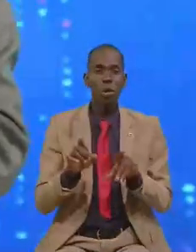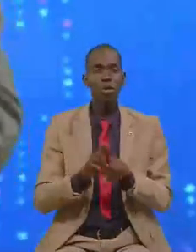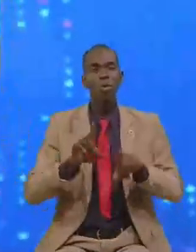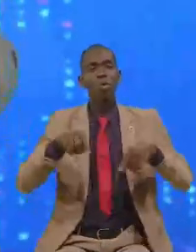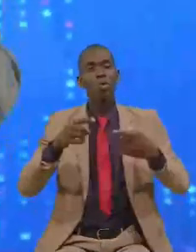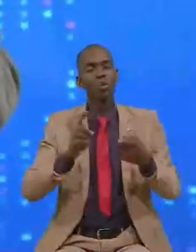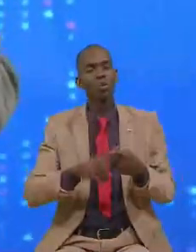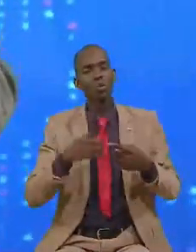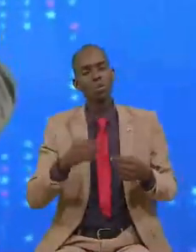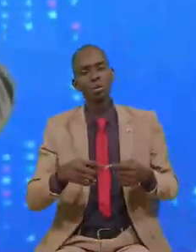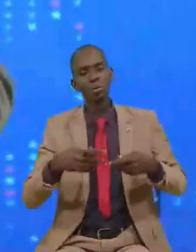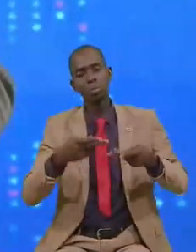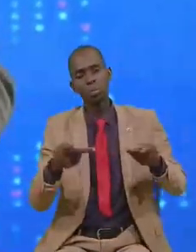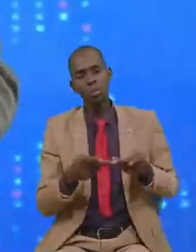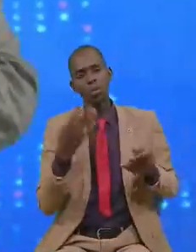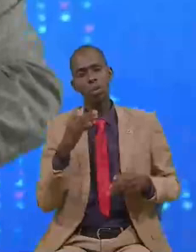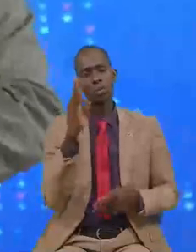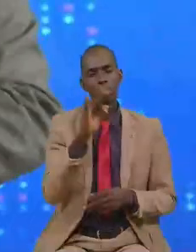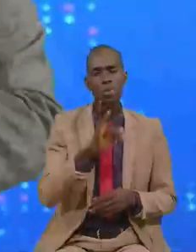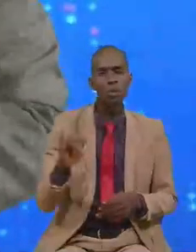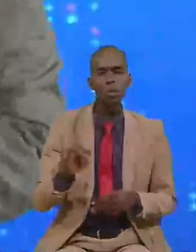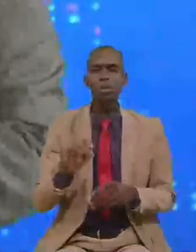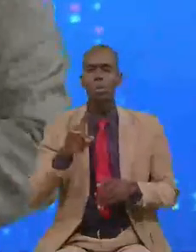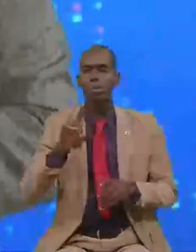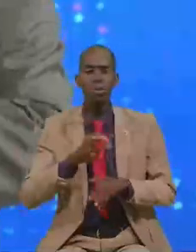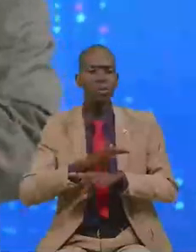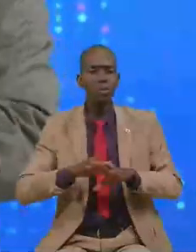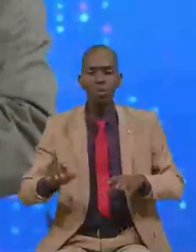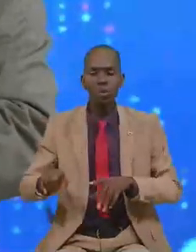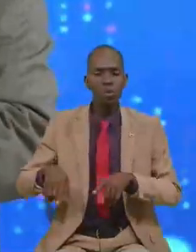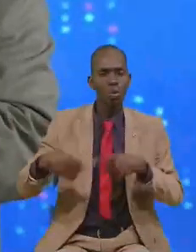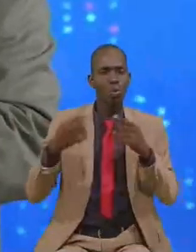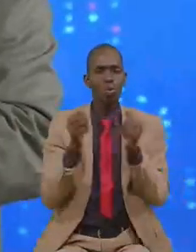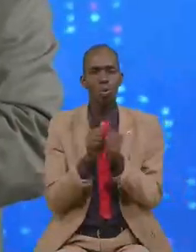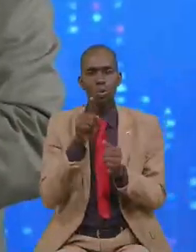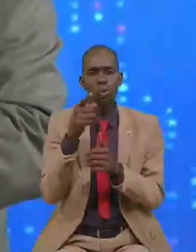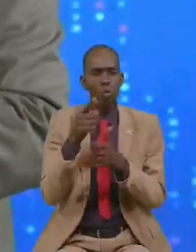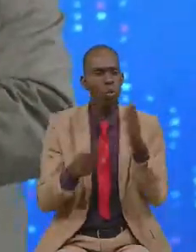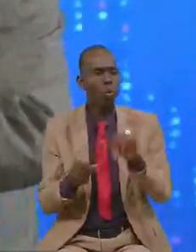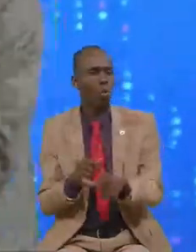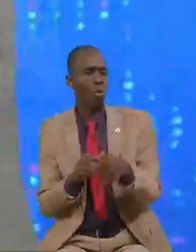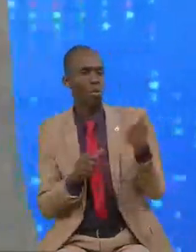vas dans le ministère, ne porte pas avec toi. Quelqu'un quelque chose d'autre a dit.